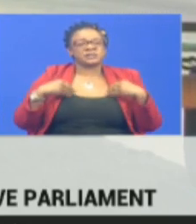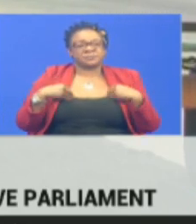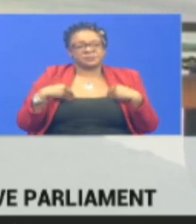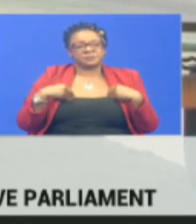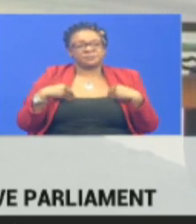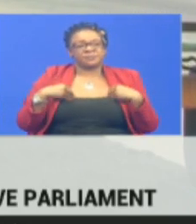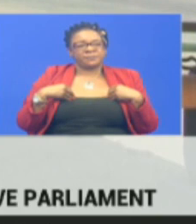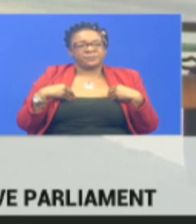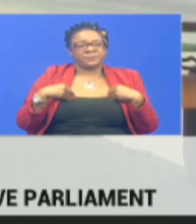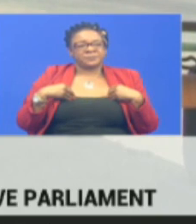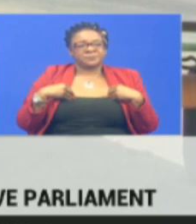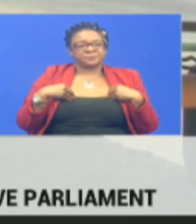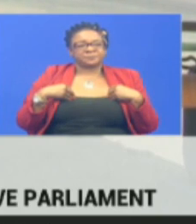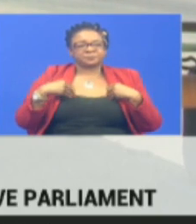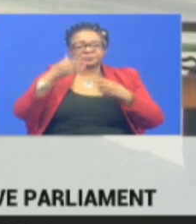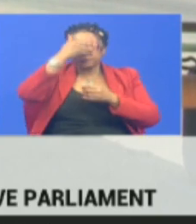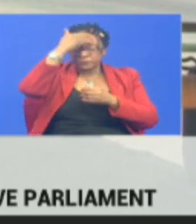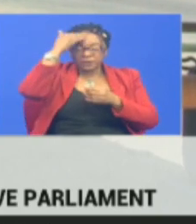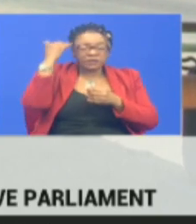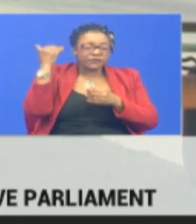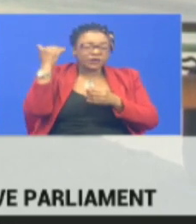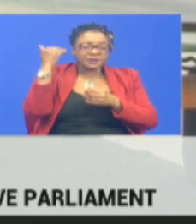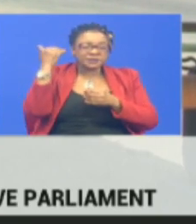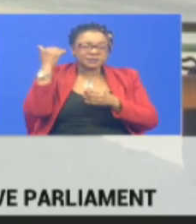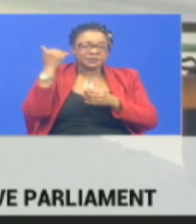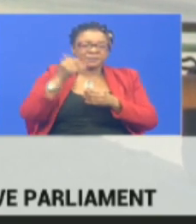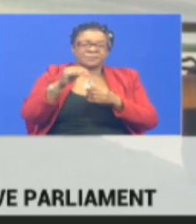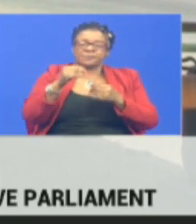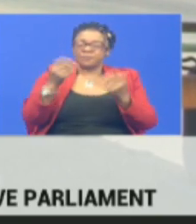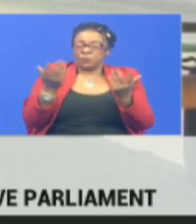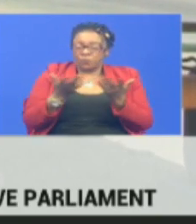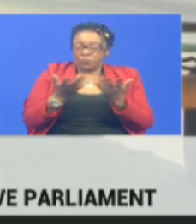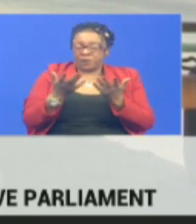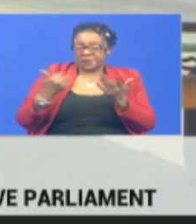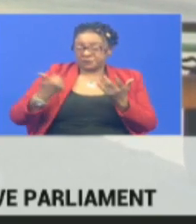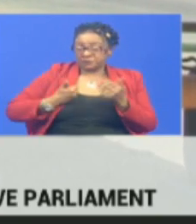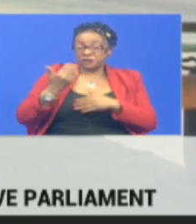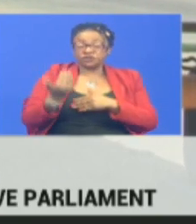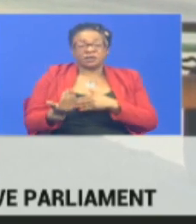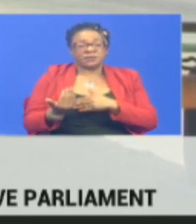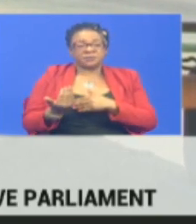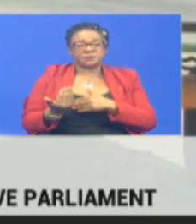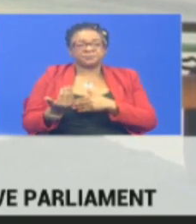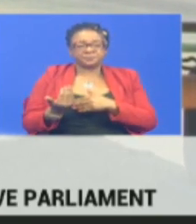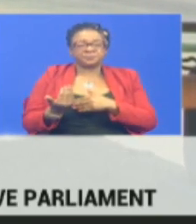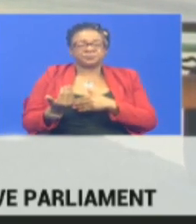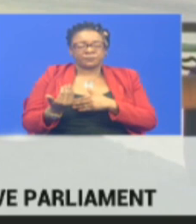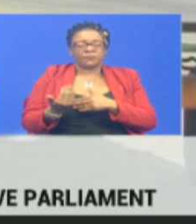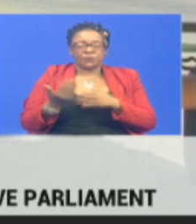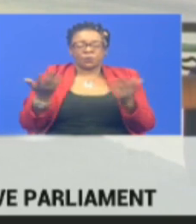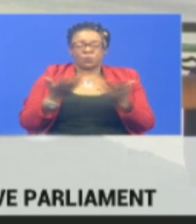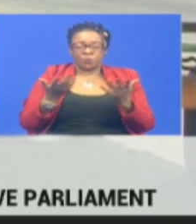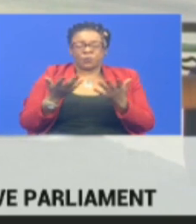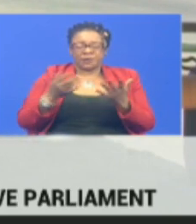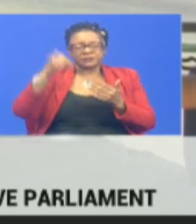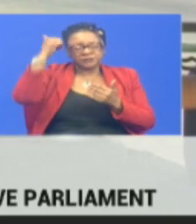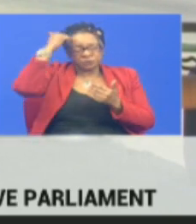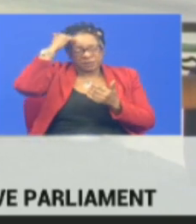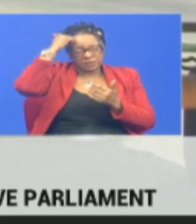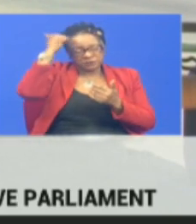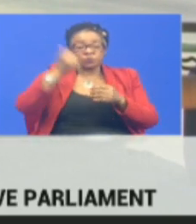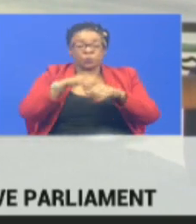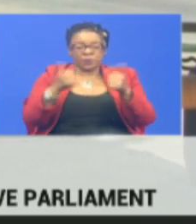na wanasahau kwamba penye mtoto wa kike anapatikana na amesoma,